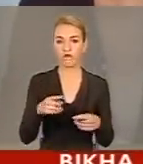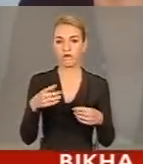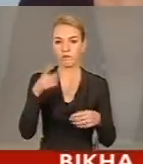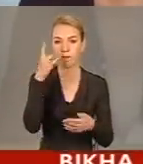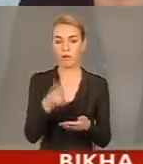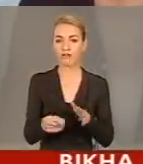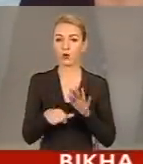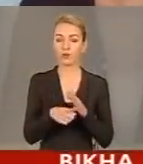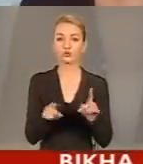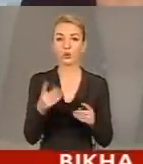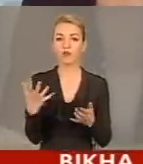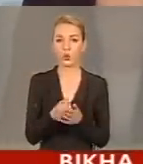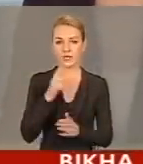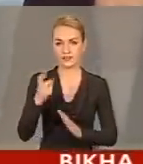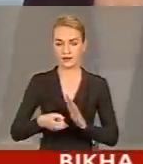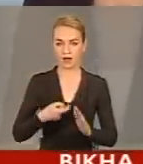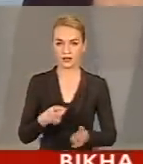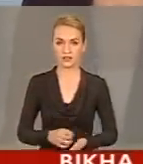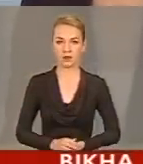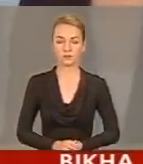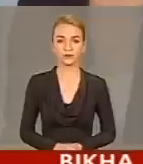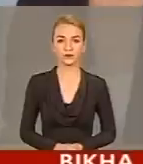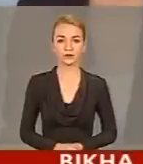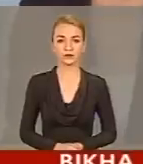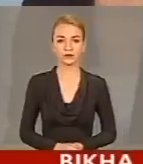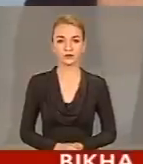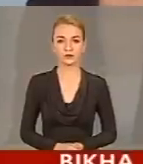гелікоптер і що тобі вдалося дізнатися?